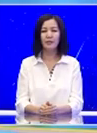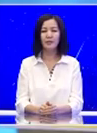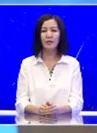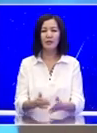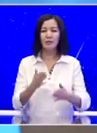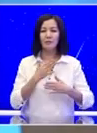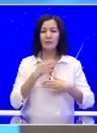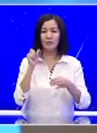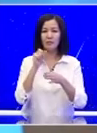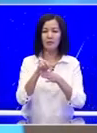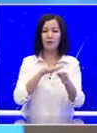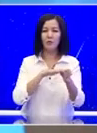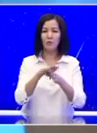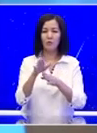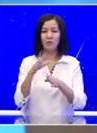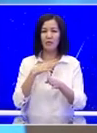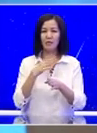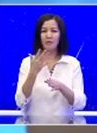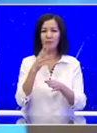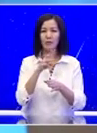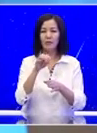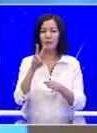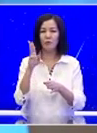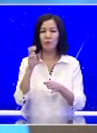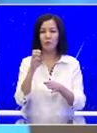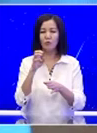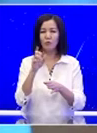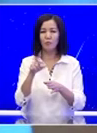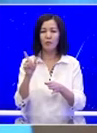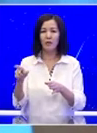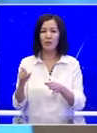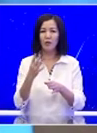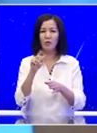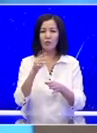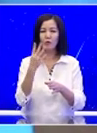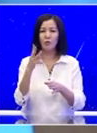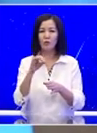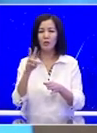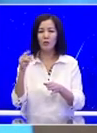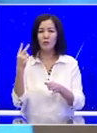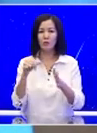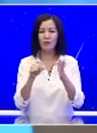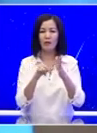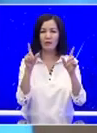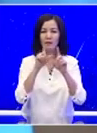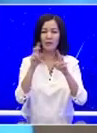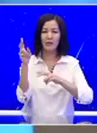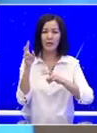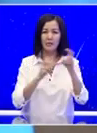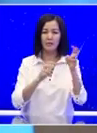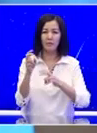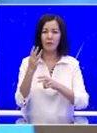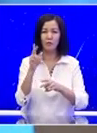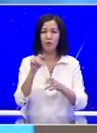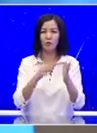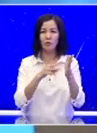Бізде тапсырмаңызды орындап жатырмыз. Бүгінге 5 миллион 300 мін тұтынышының 4-те 4 триллион, 26 мін субъектін кәсіпкердің 3-те 9